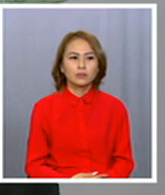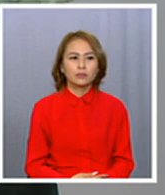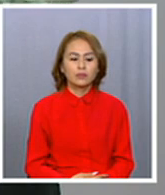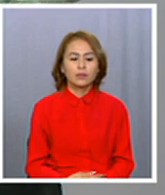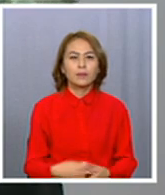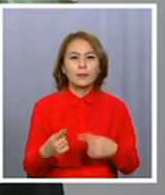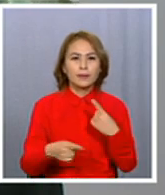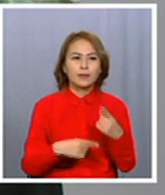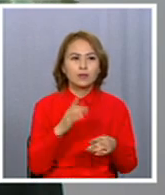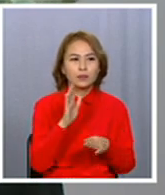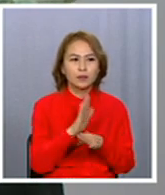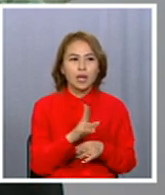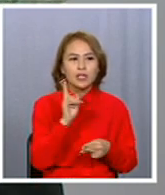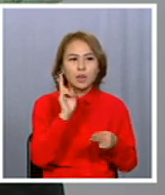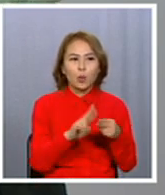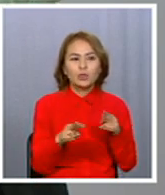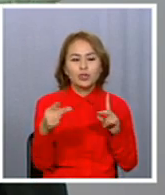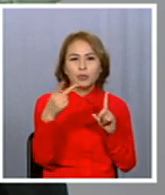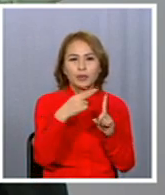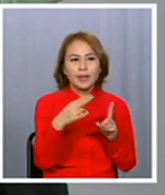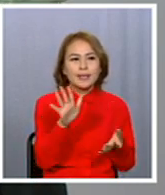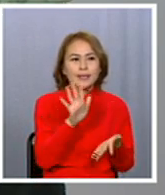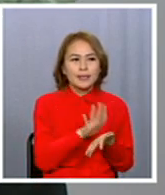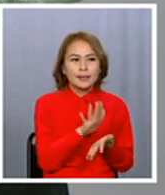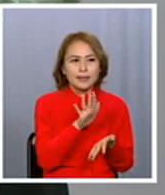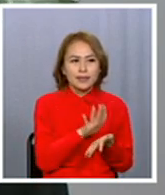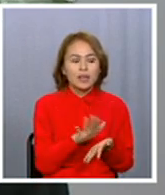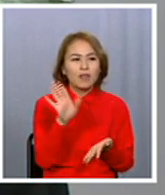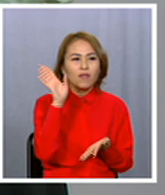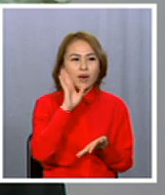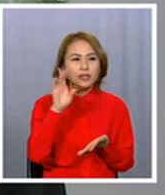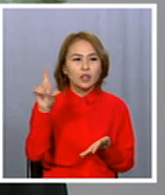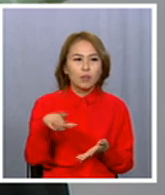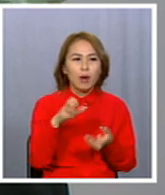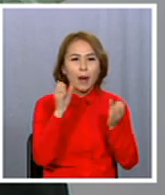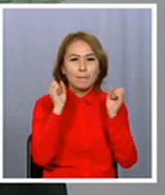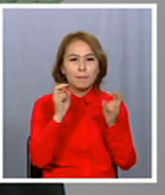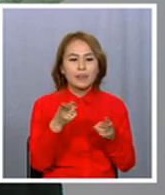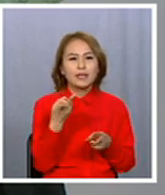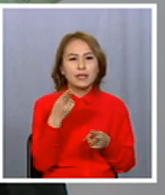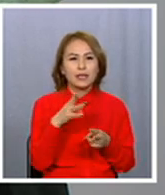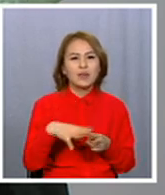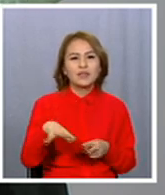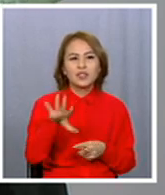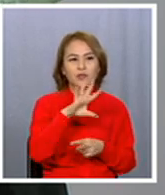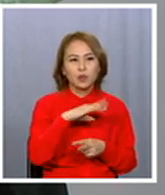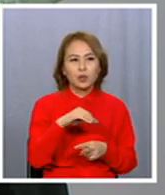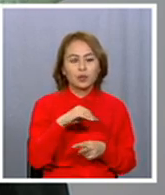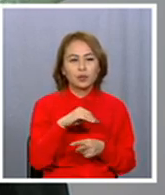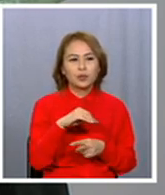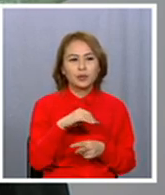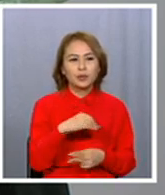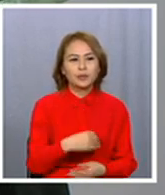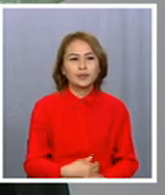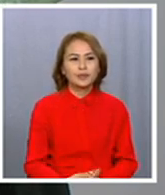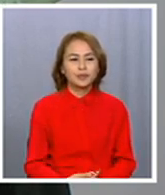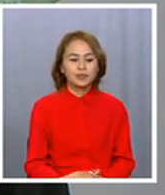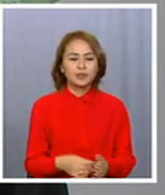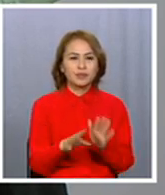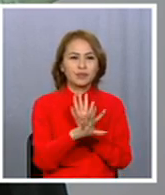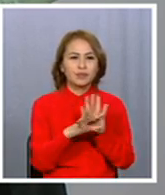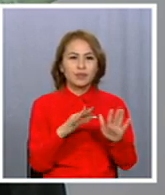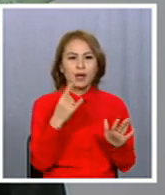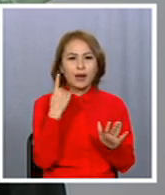Следующее задание. Закончите предложение. Загрязнение водоемов опасно для всего. Выберите